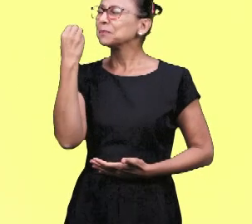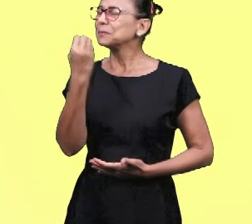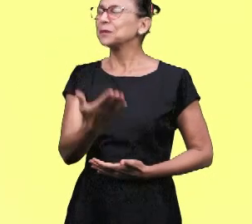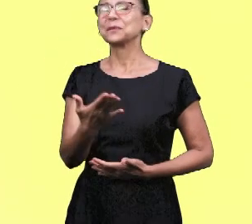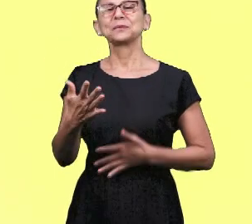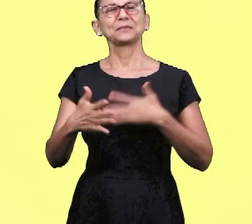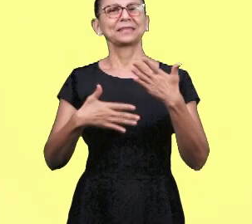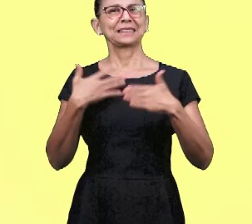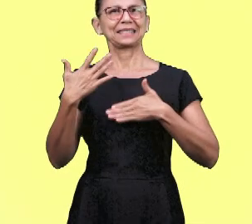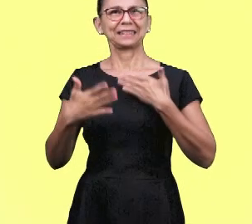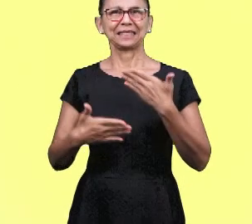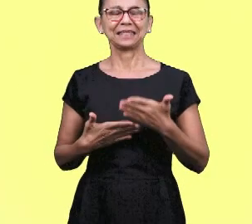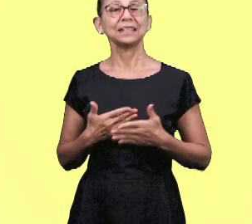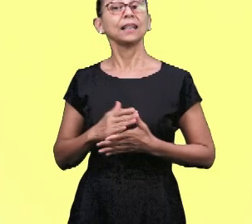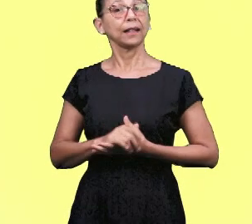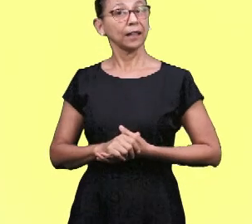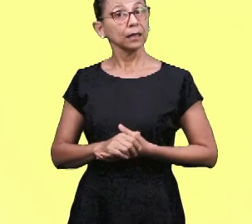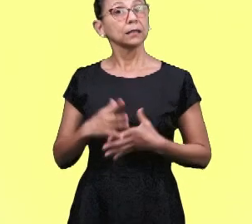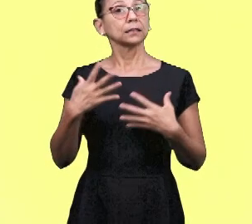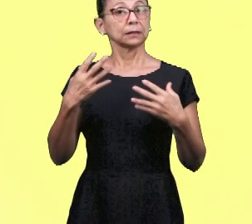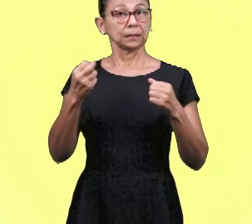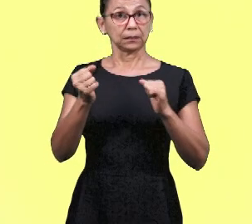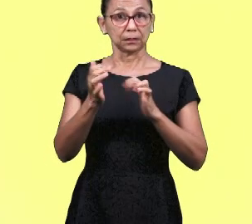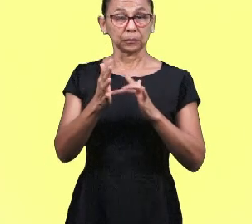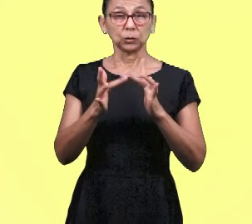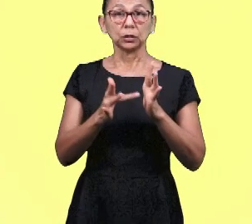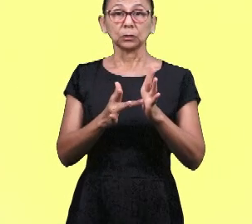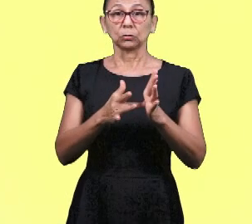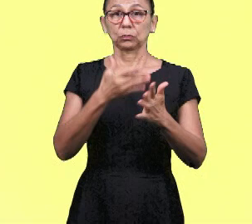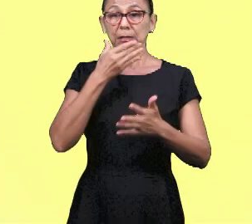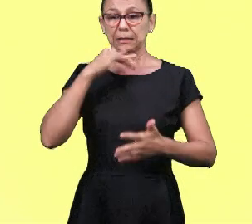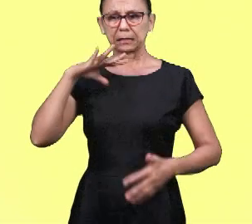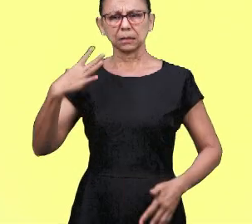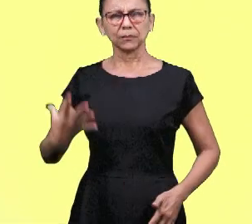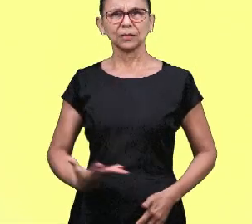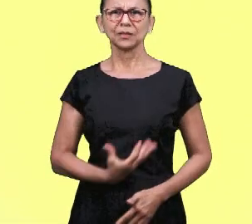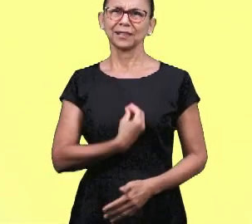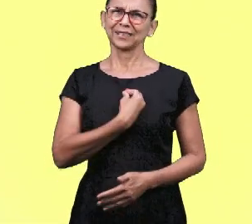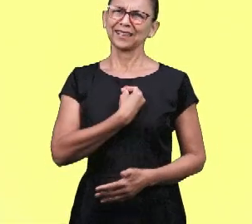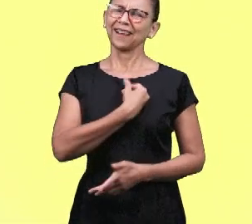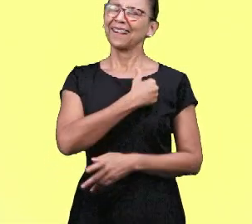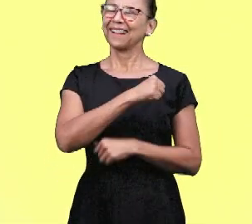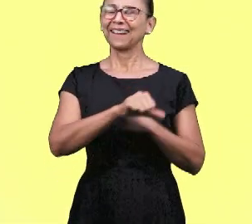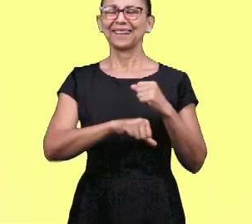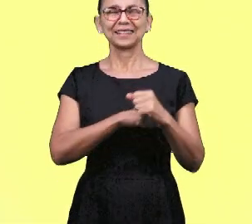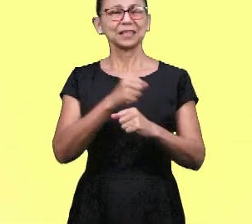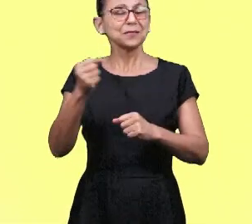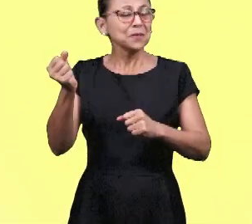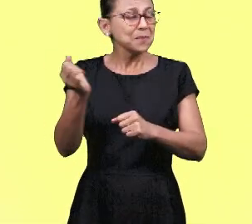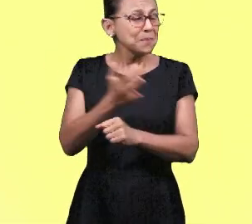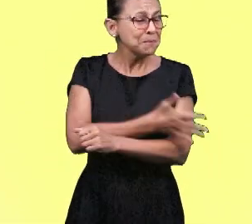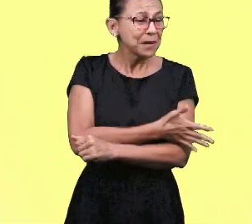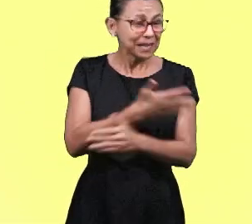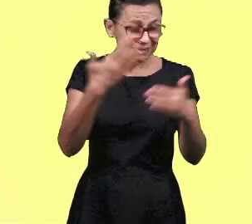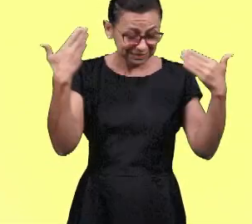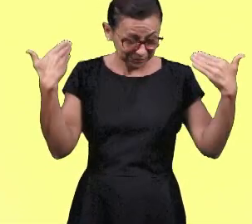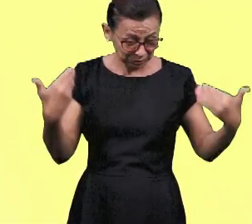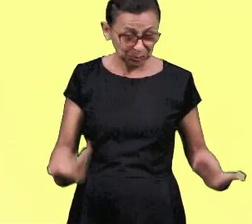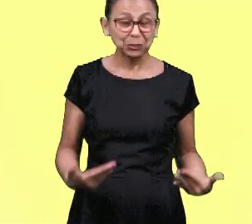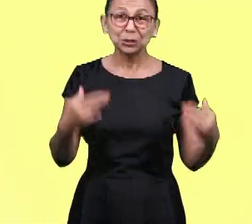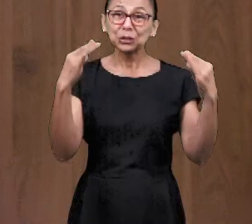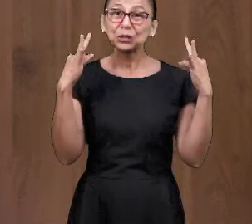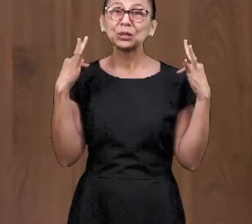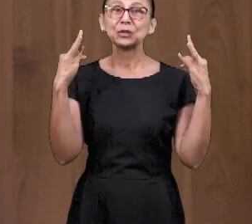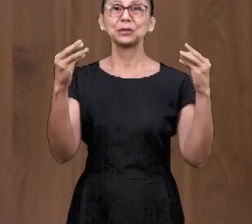joie. Quand nous acceptons Jésus comme notre Sauveur, notre vie a été transformée. Nous avons reçu un héritage